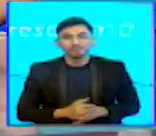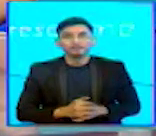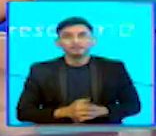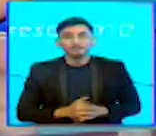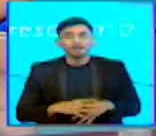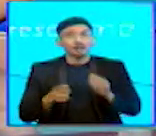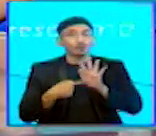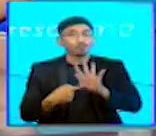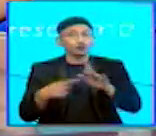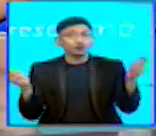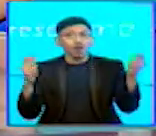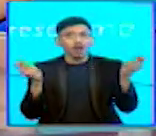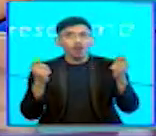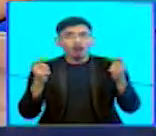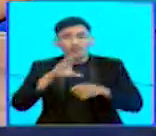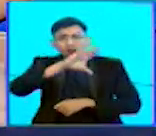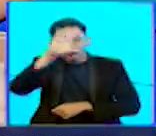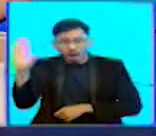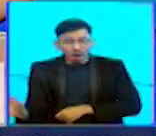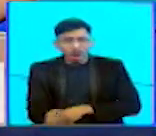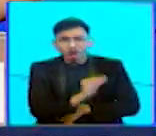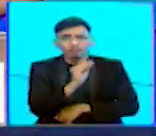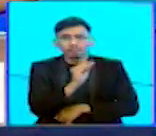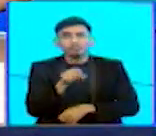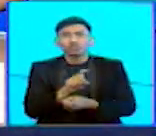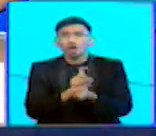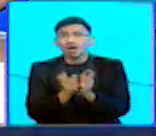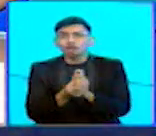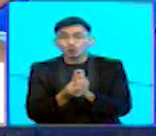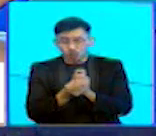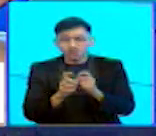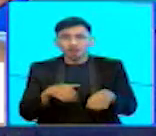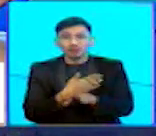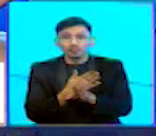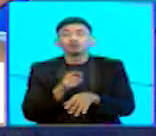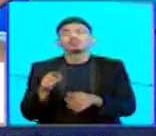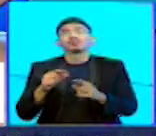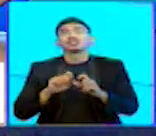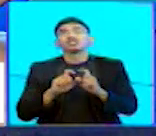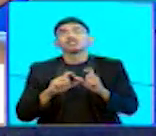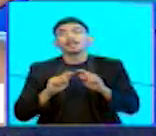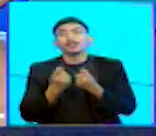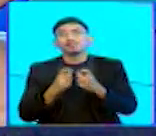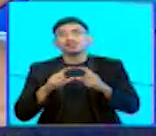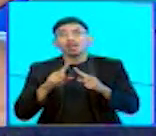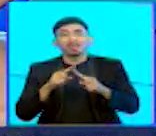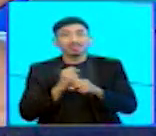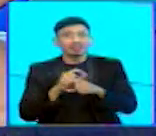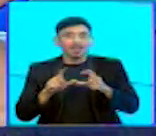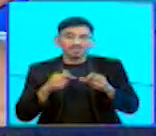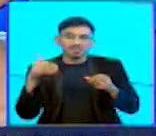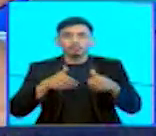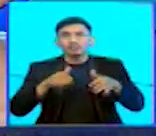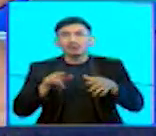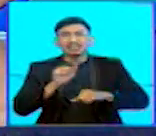Pemirsa, pertunjukan wayang kulit hingga larut malam di Sidoarjo, Jawa Timur dibubarkan Satgas COVID-19. Ironis, kegiatan yang melanggar